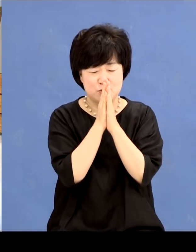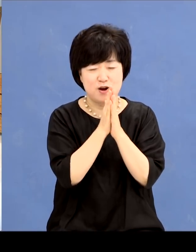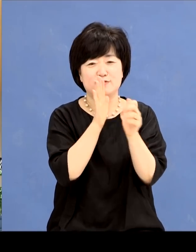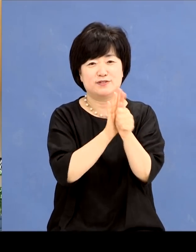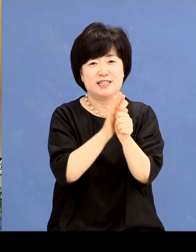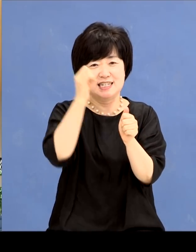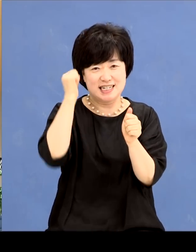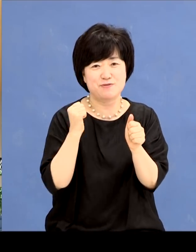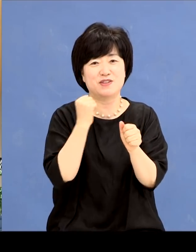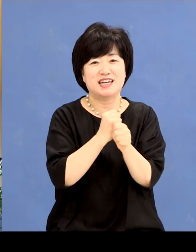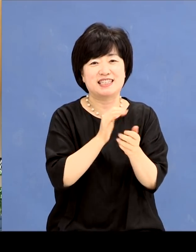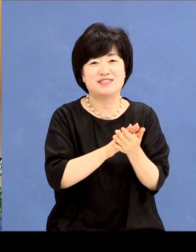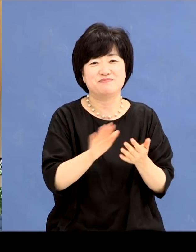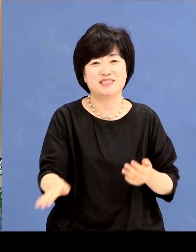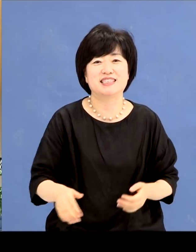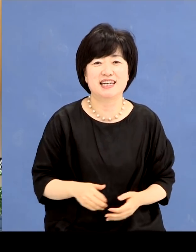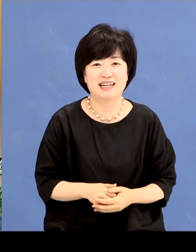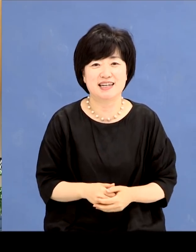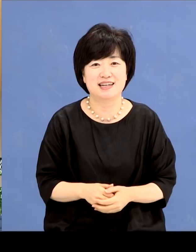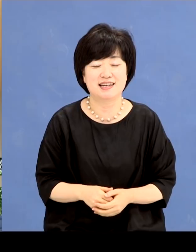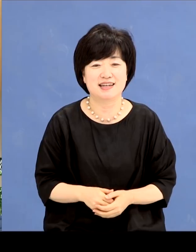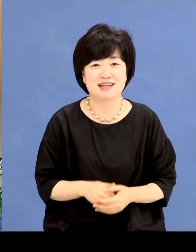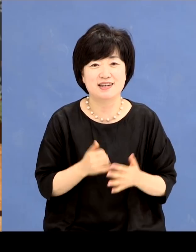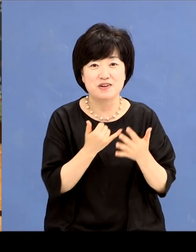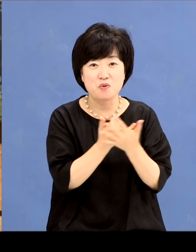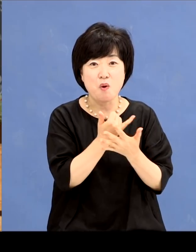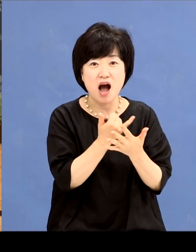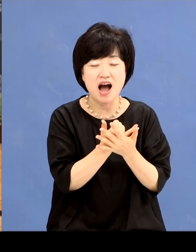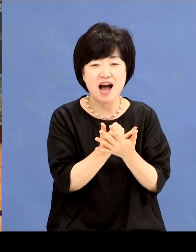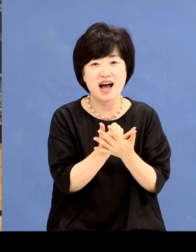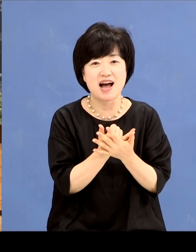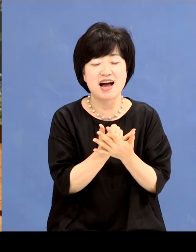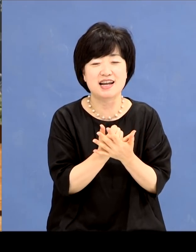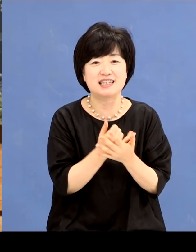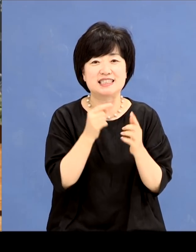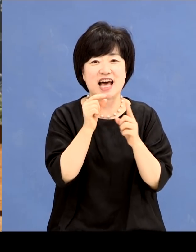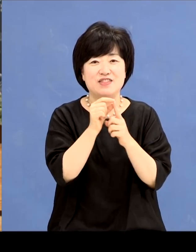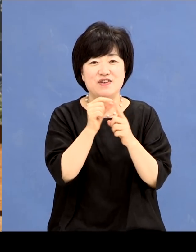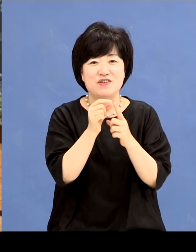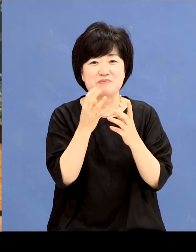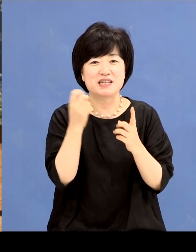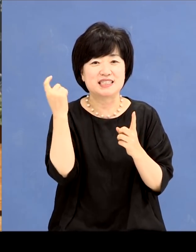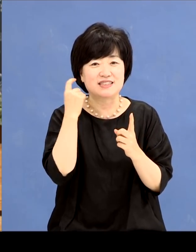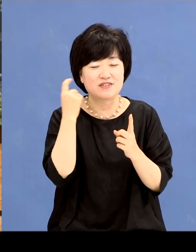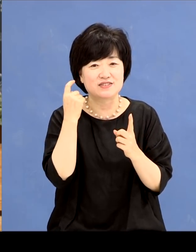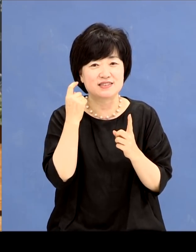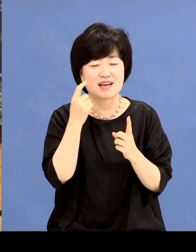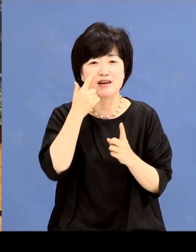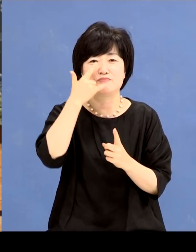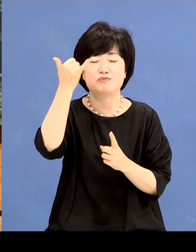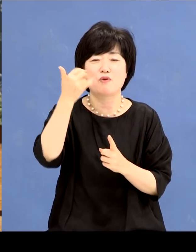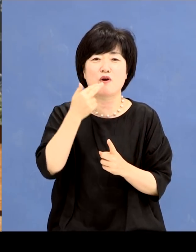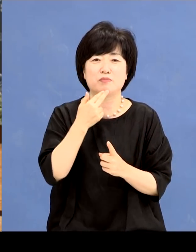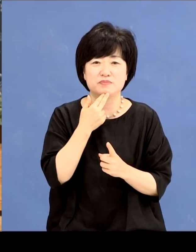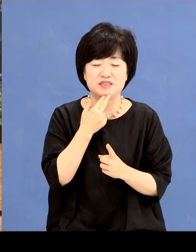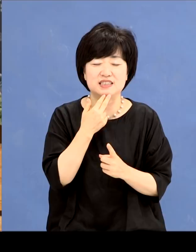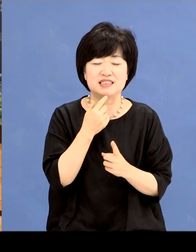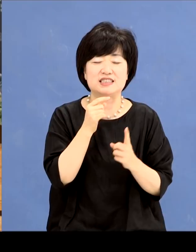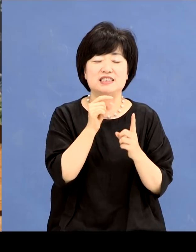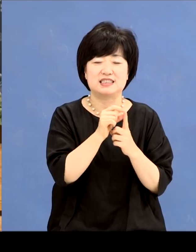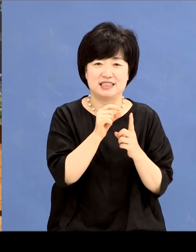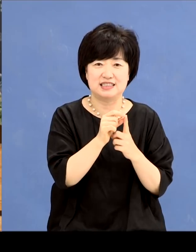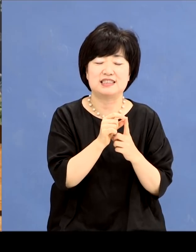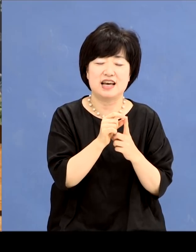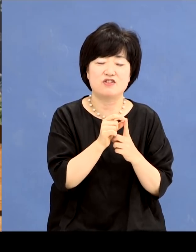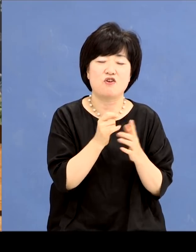기도하고 응원하겠습니다. 네, 앞으로의 모습이 감사합니다. 기대가 돼요. 네. 오늘 고아라는 단어를 우리가 많이 말했잖아요. 네. 근데 부모가 없는 아이들이란